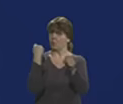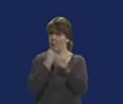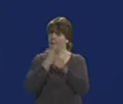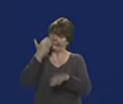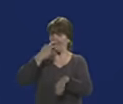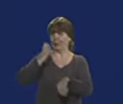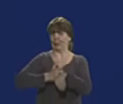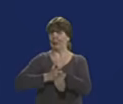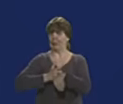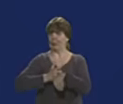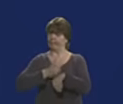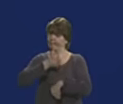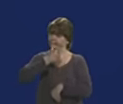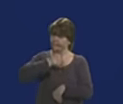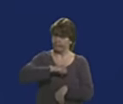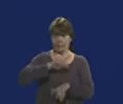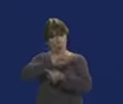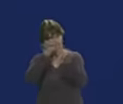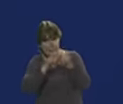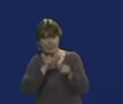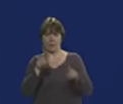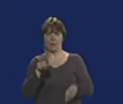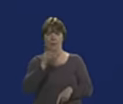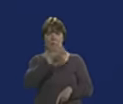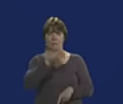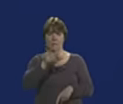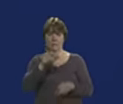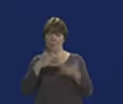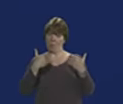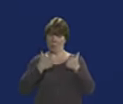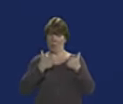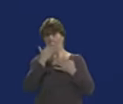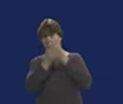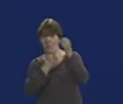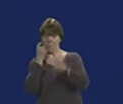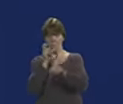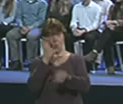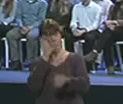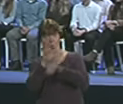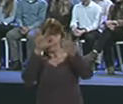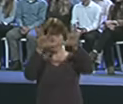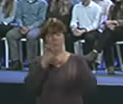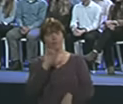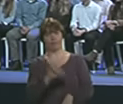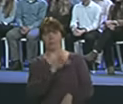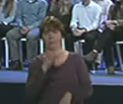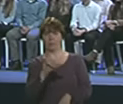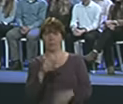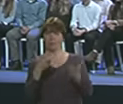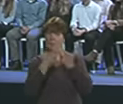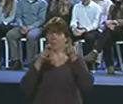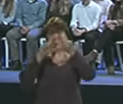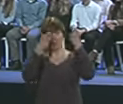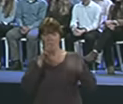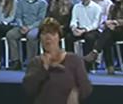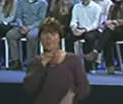dur, qu'ils doivent être respectés. Et jamais on n'a entendu un mot de moi contre les fonctionnaires. Être enseignant aujourd'hui, Dieu